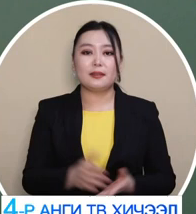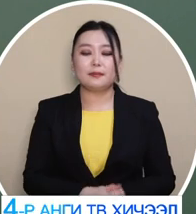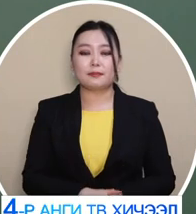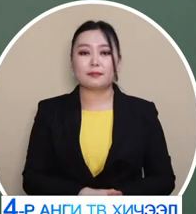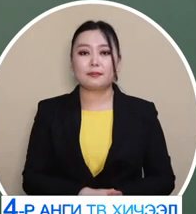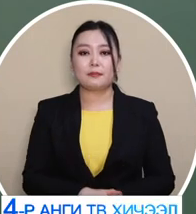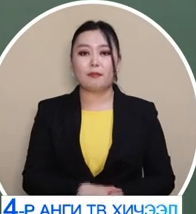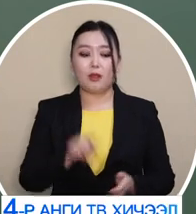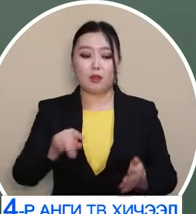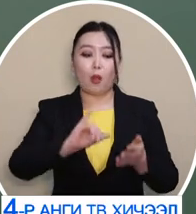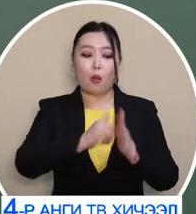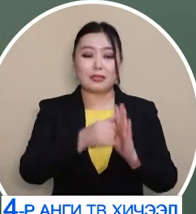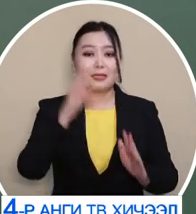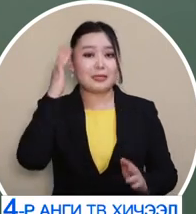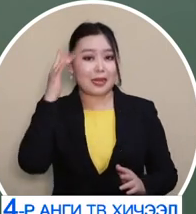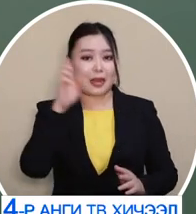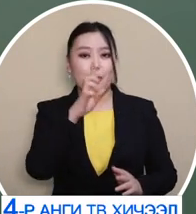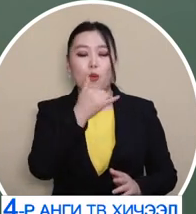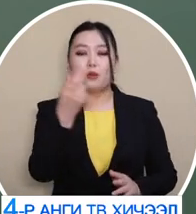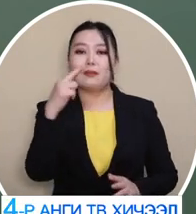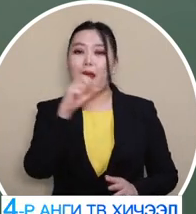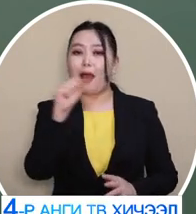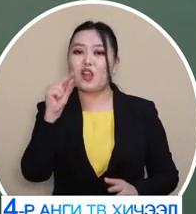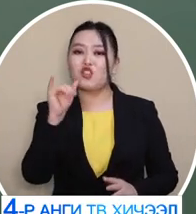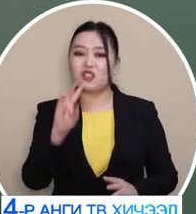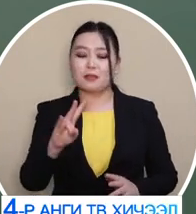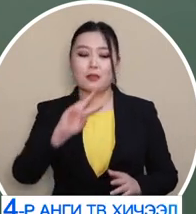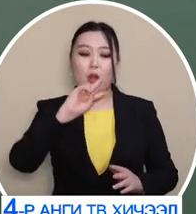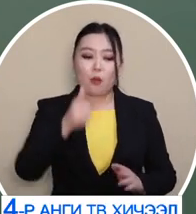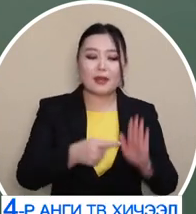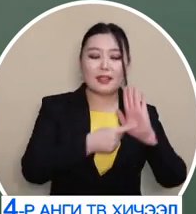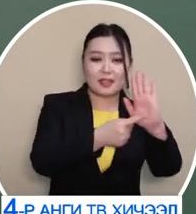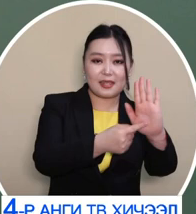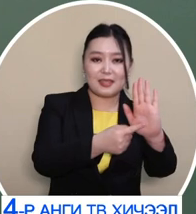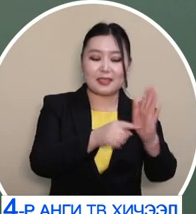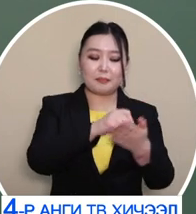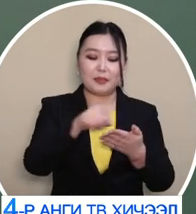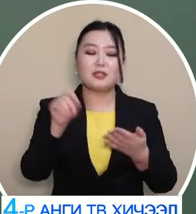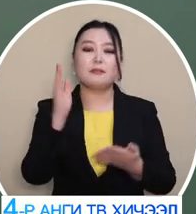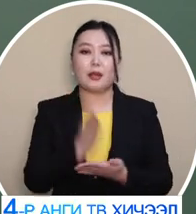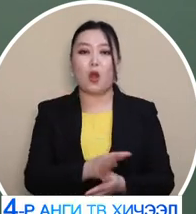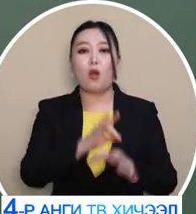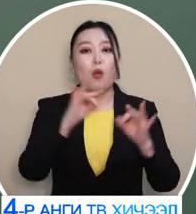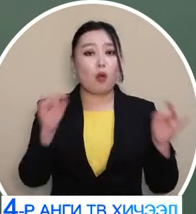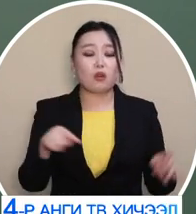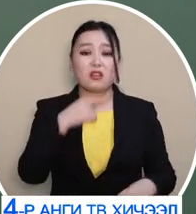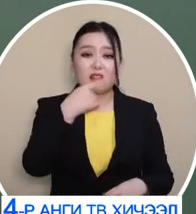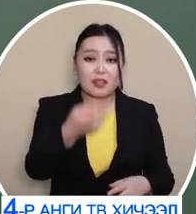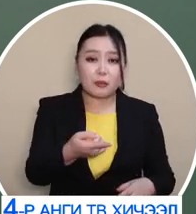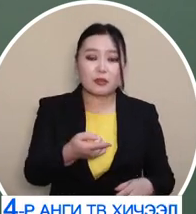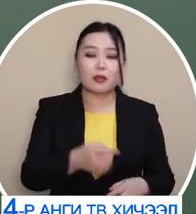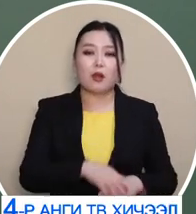энэ тохиолдлыг энэ утга санааг нь буудаачин гэсэн үгээр илэрхийлэн гаргаж ирсэн байна. Өөрөөр хэлэх юм бол хүүхдүүд